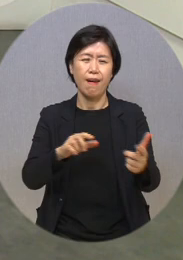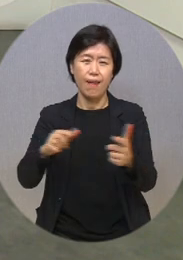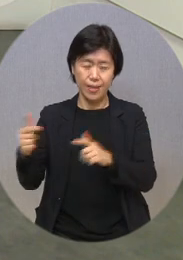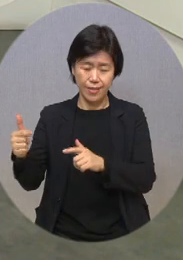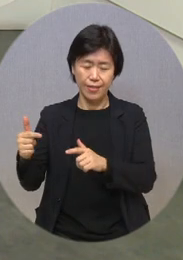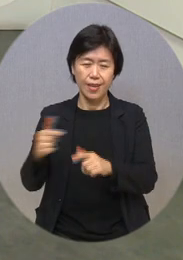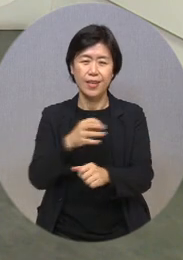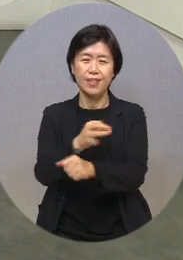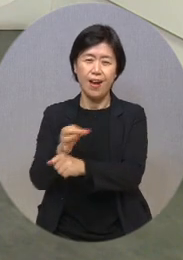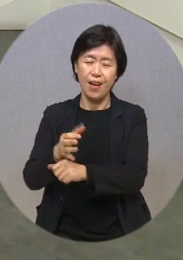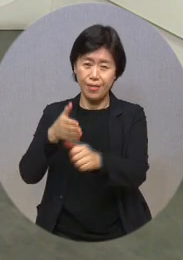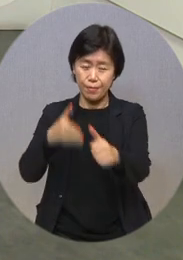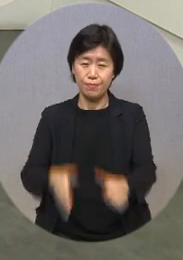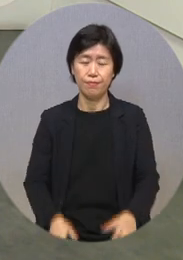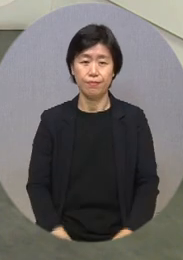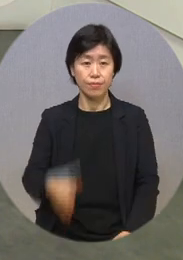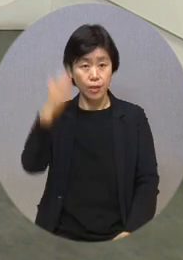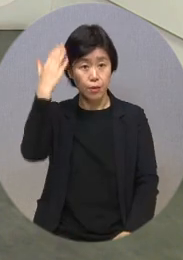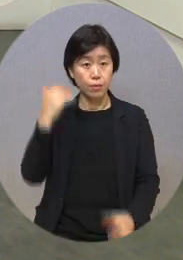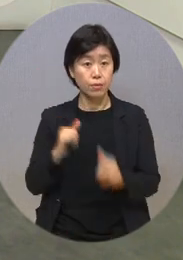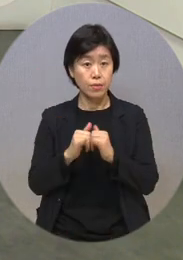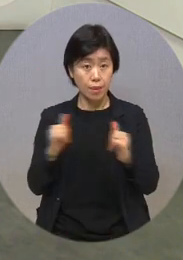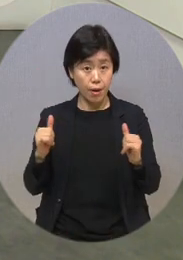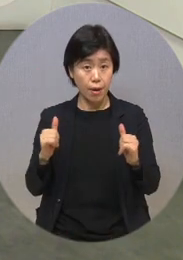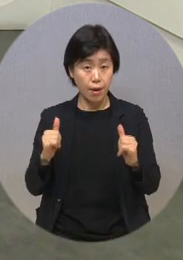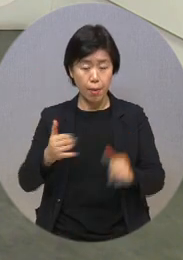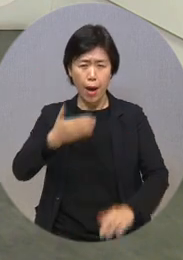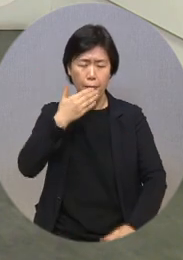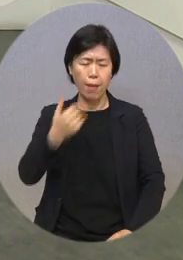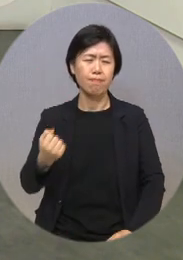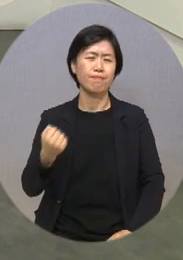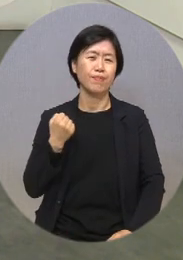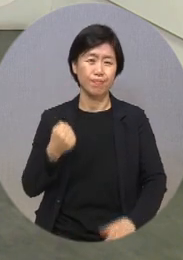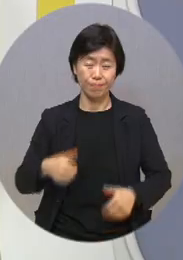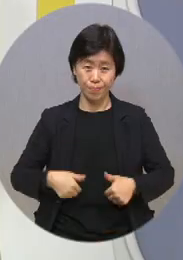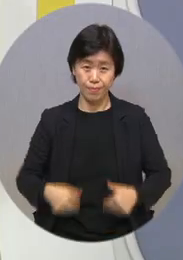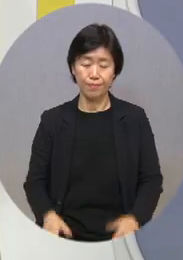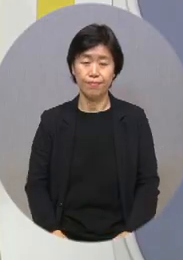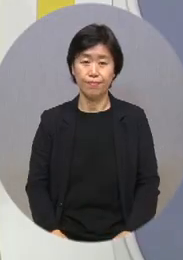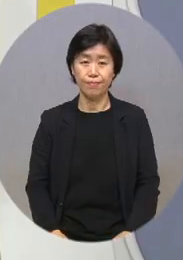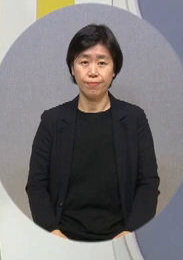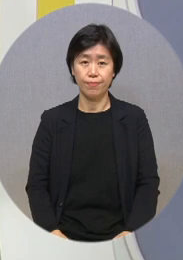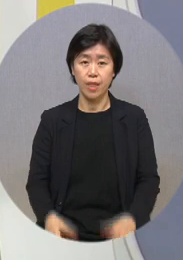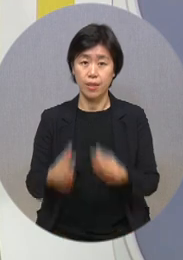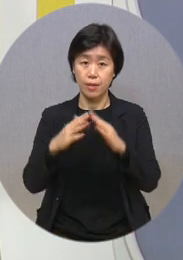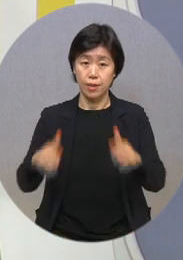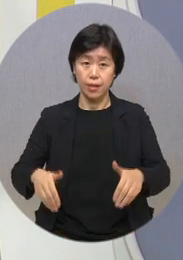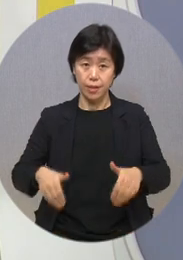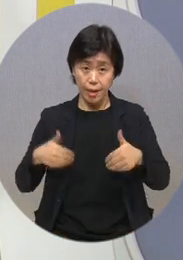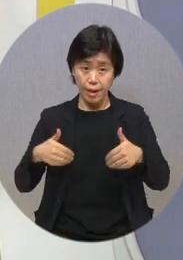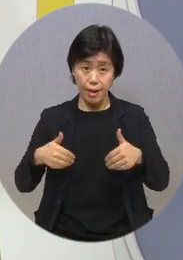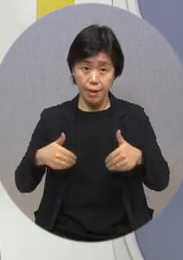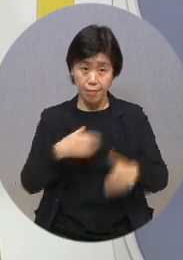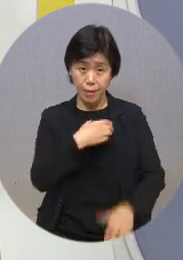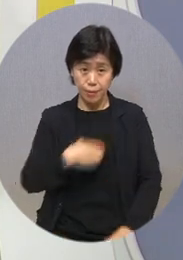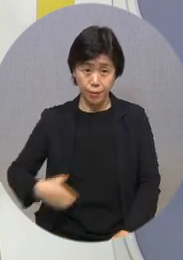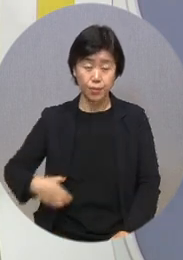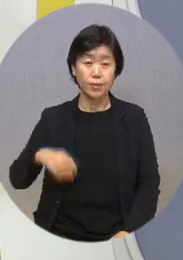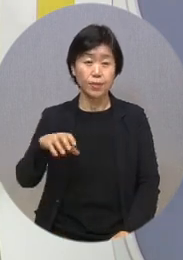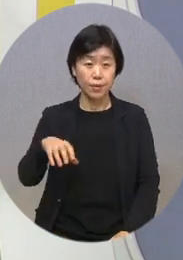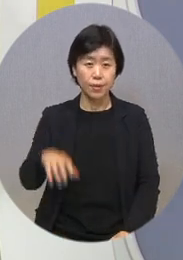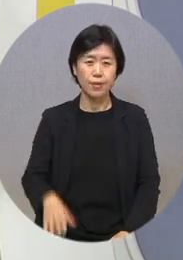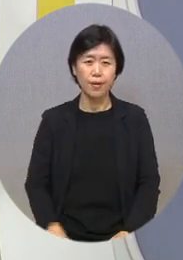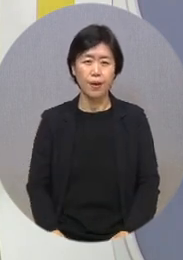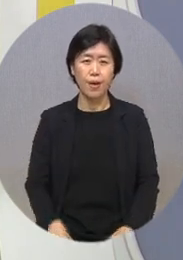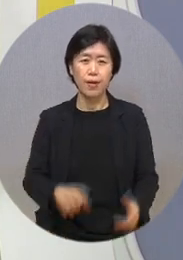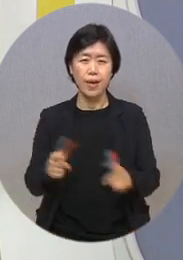구매하시면 되겠습니다. 맞습니다. 한국인은 역시 밥심이거든요. 아, 네, 맞아요. 아니, 그나저나 전남도청에 특히 남도장터에 정말 상이란